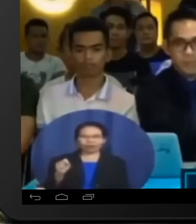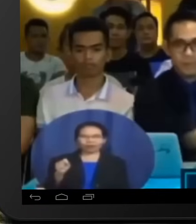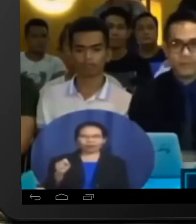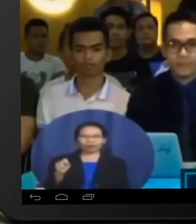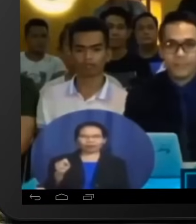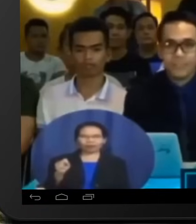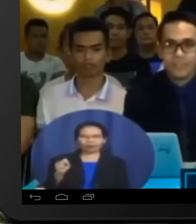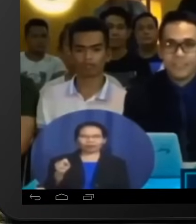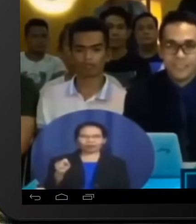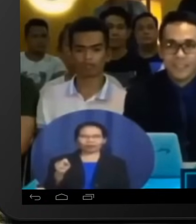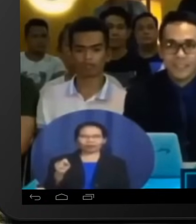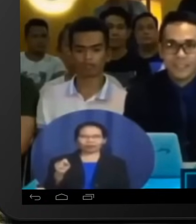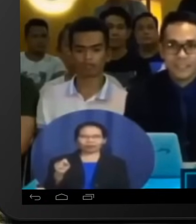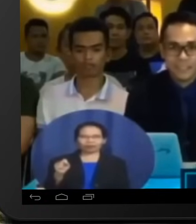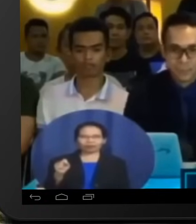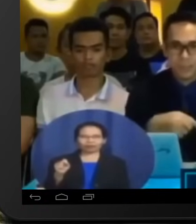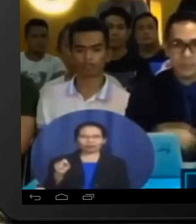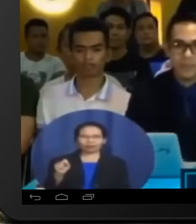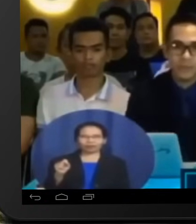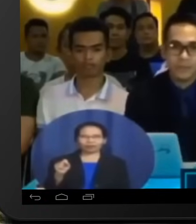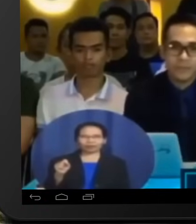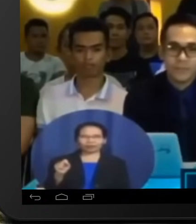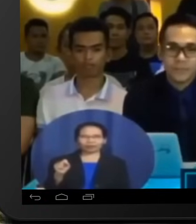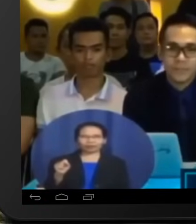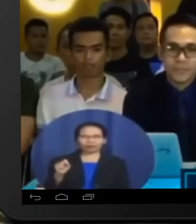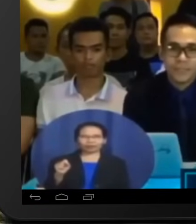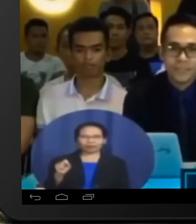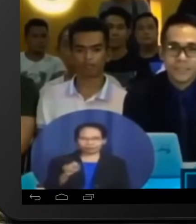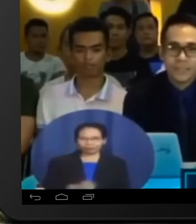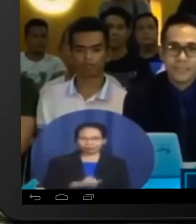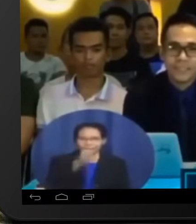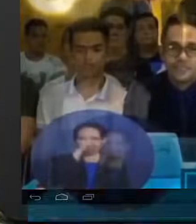Yan, wala pong audio kayo. Opo, naintindihan ko po.